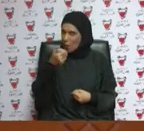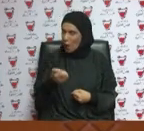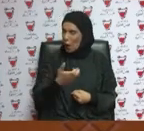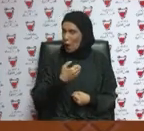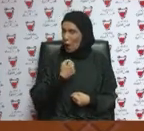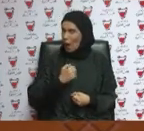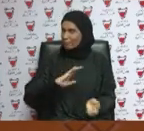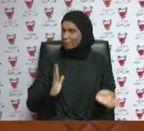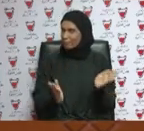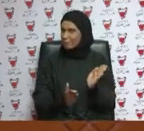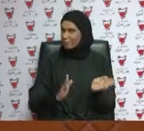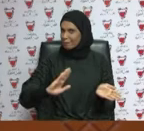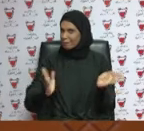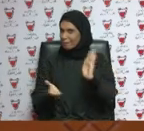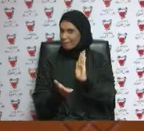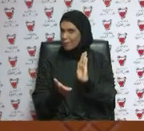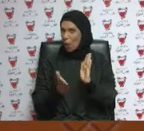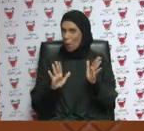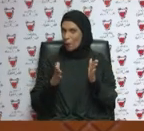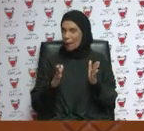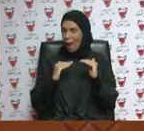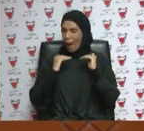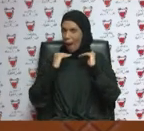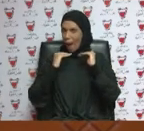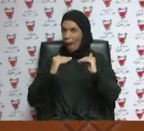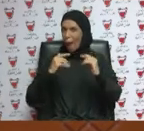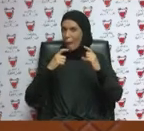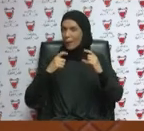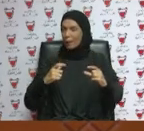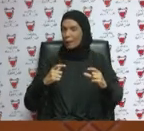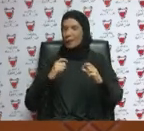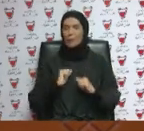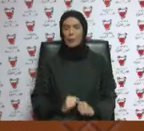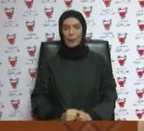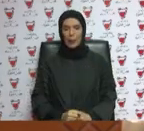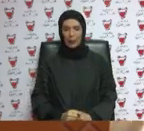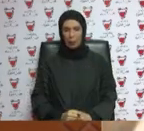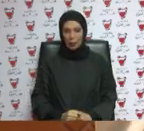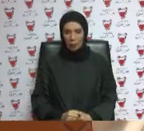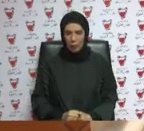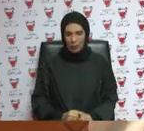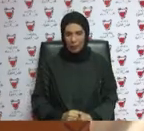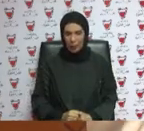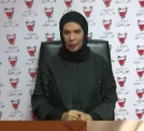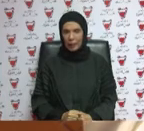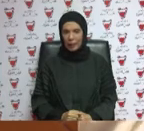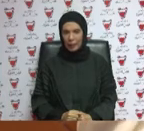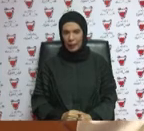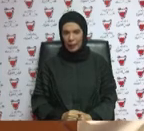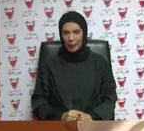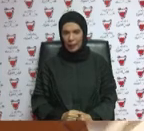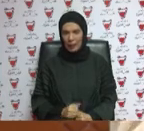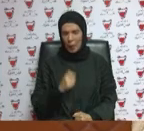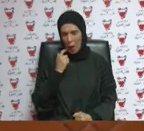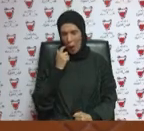منحة، أن تقلب الخوف إلى أمن إلى استقرار. وأنا أتكلم باختصار شديد